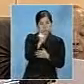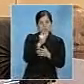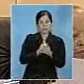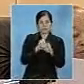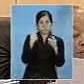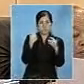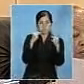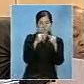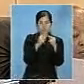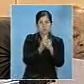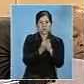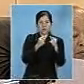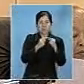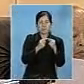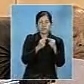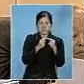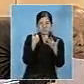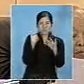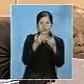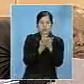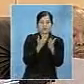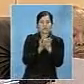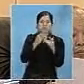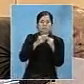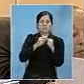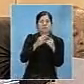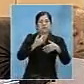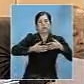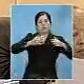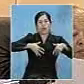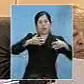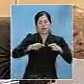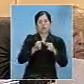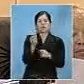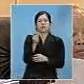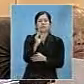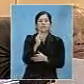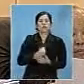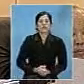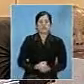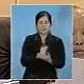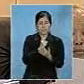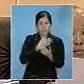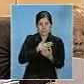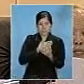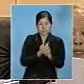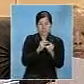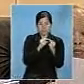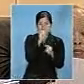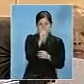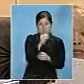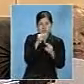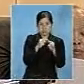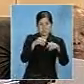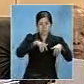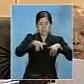ผู้มีรายได้น้อยแต่ในทางกลับกันเรากำลังเตรียมการให้พี่น้องประชาชนซึ่งอาจจะเป็นผู้มีรายได้น้อยนะครับต้องต